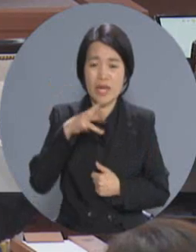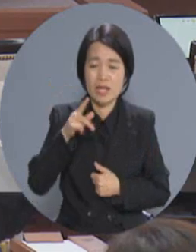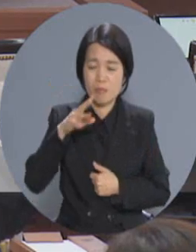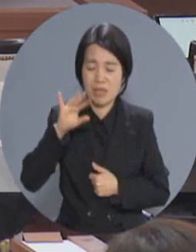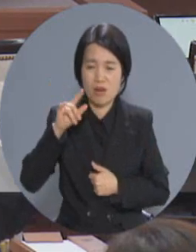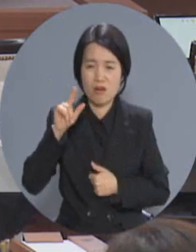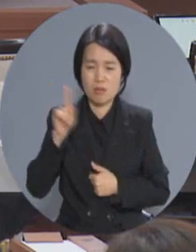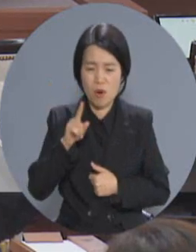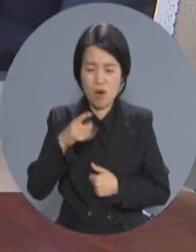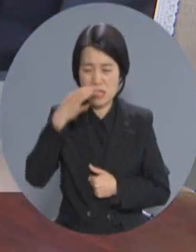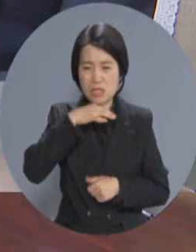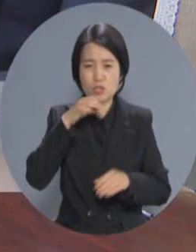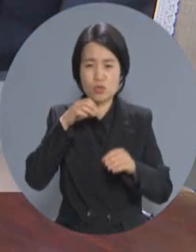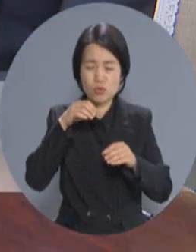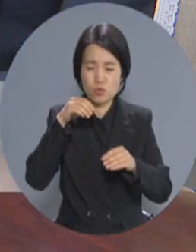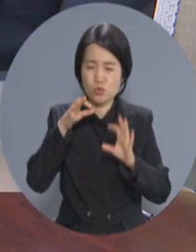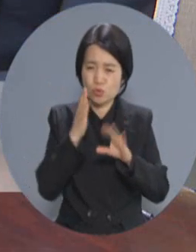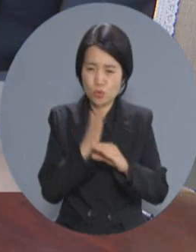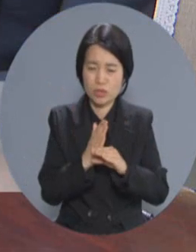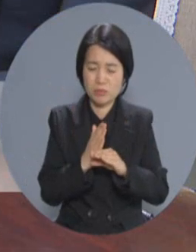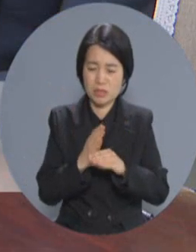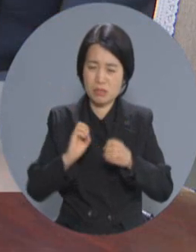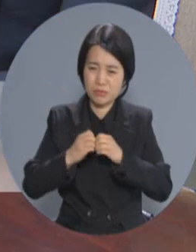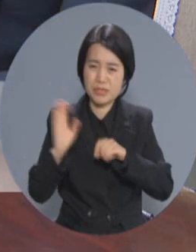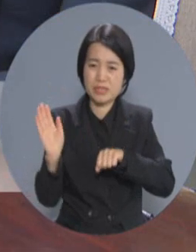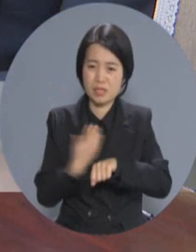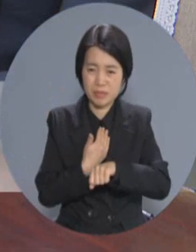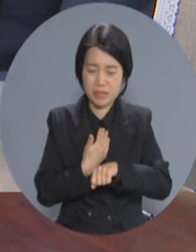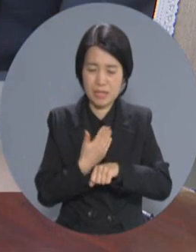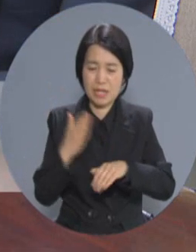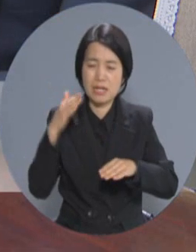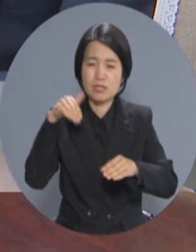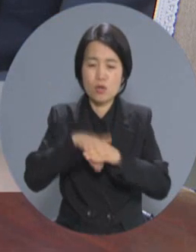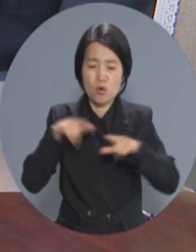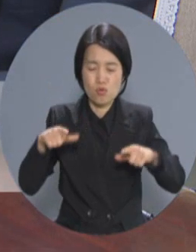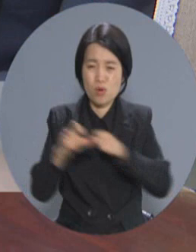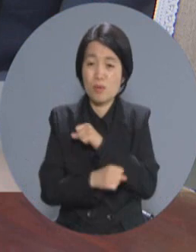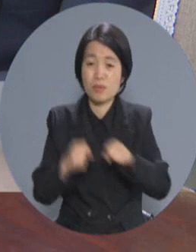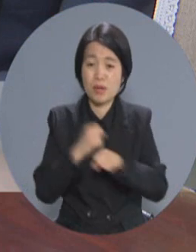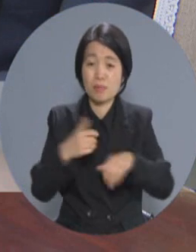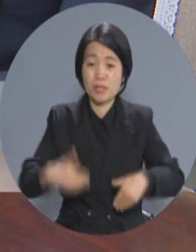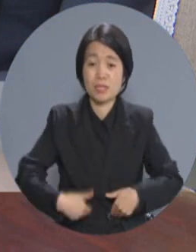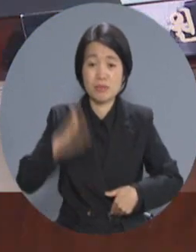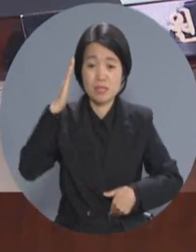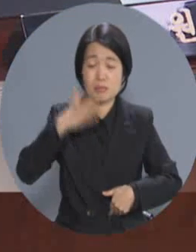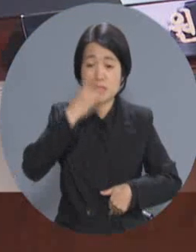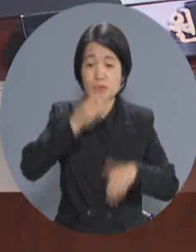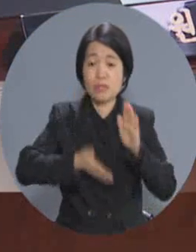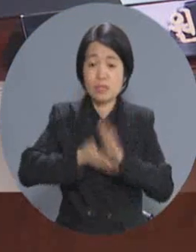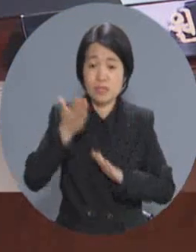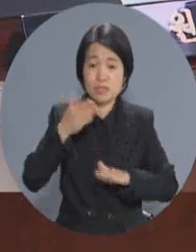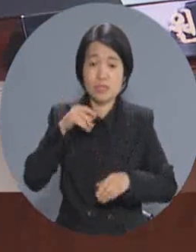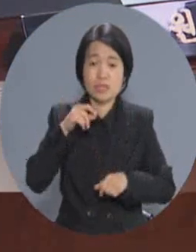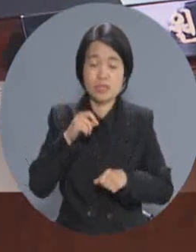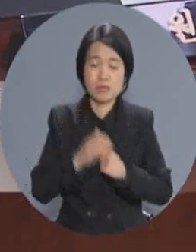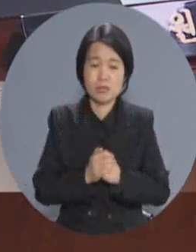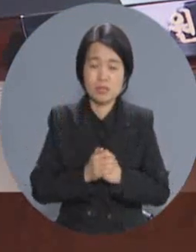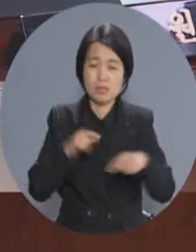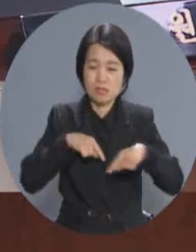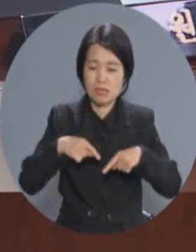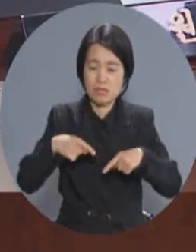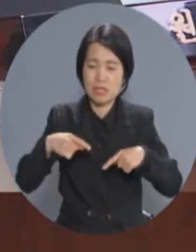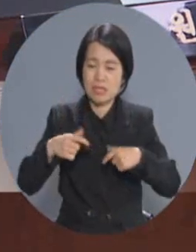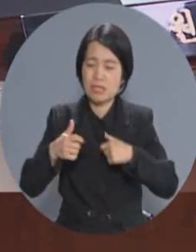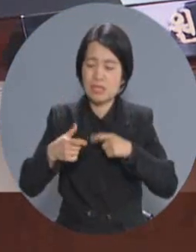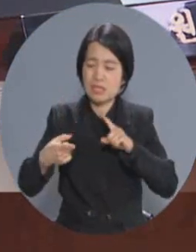의한 뒤틀린 선거구 획정을 하루빨리 바로 잡아야 한다고 주장했습니다 순천시 의회는 특히 정치 집단 간의